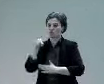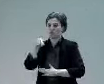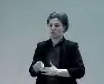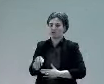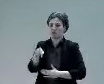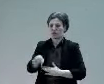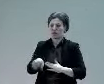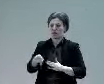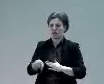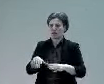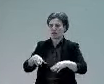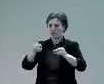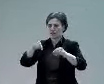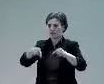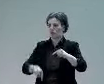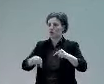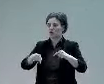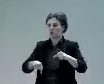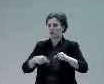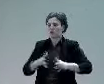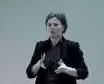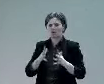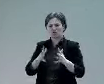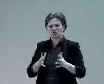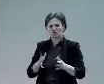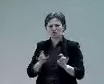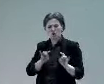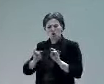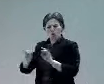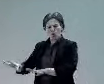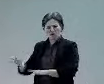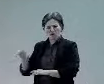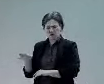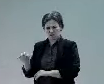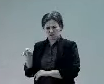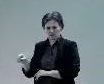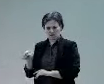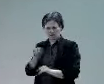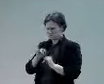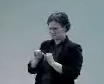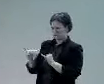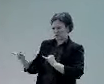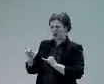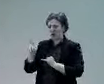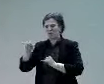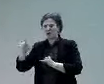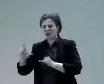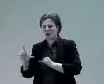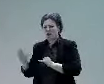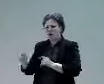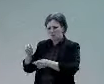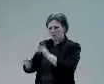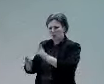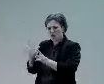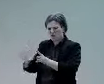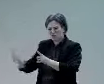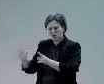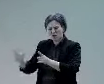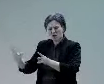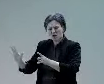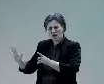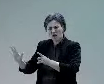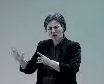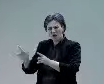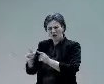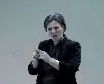scelte appunto coraggiose. La Nuova Zelanda, che sembra un paese lontano ma ha un PIL pro capite, una popolazione non